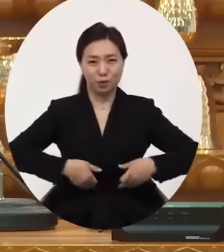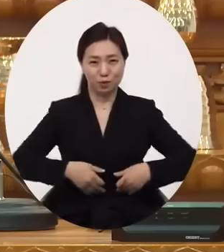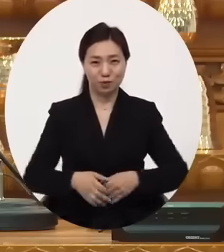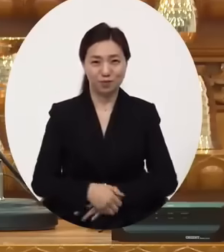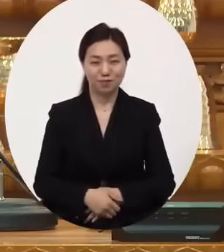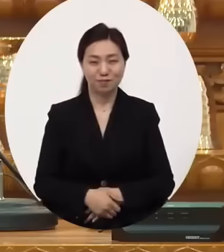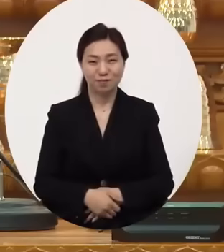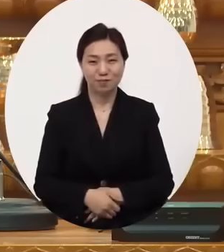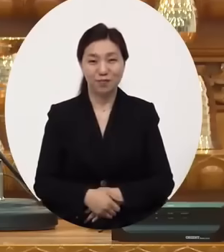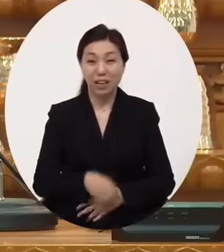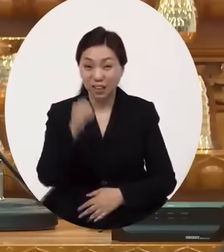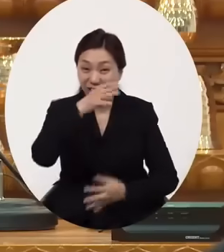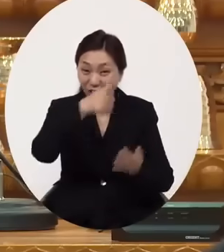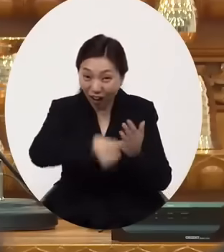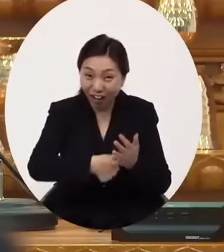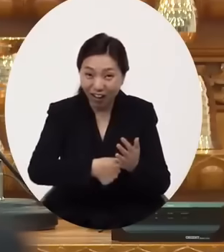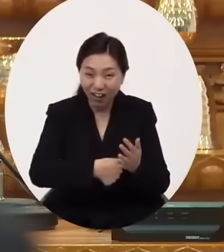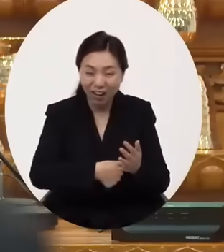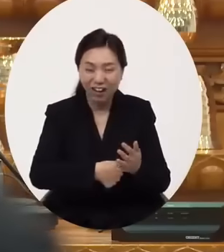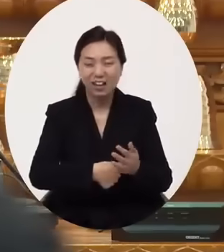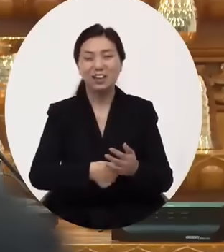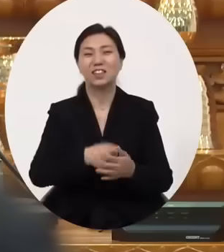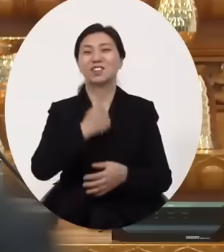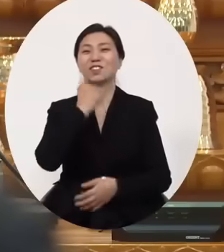저라고 만다고.